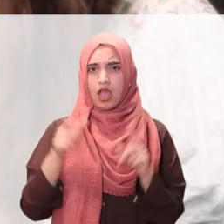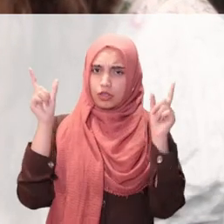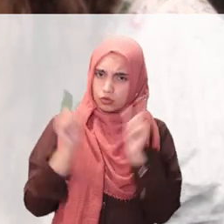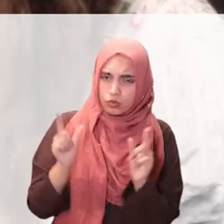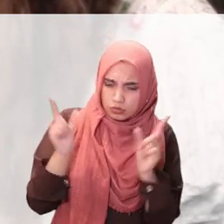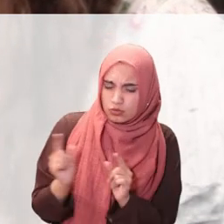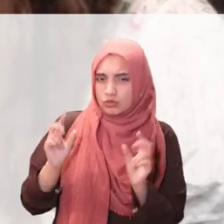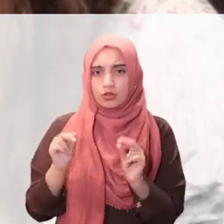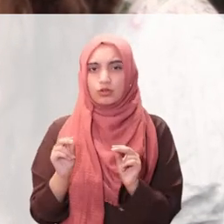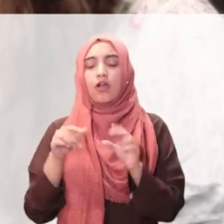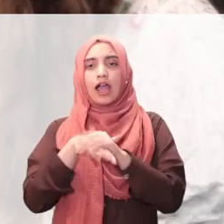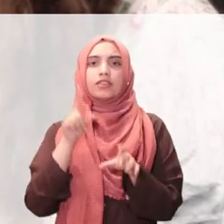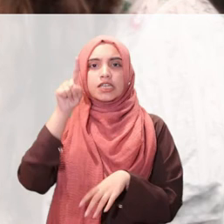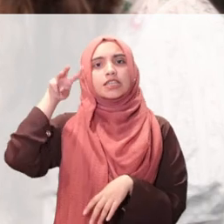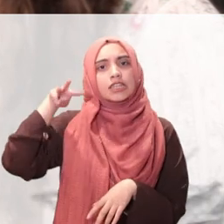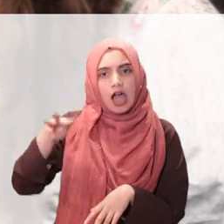से